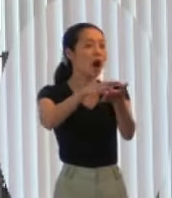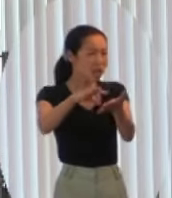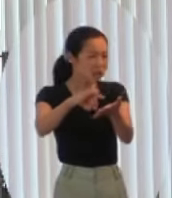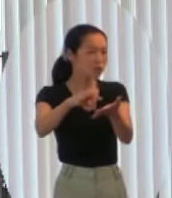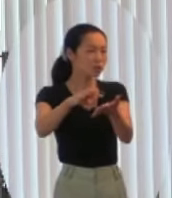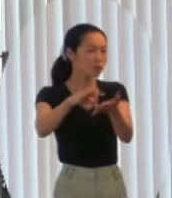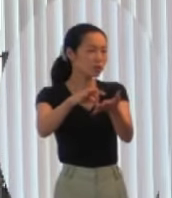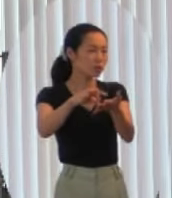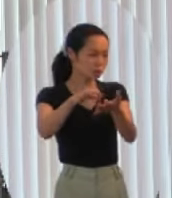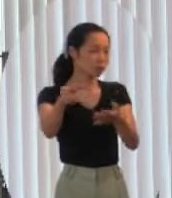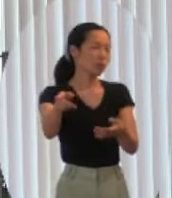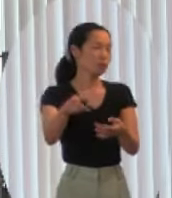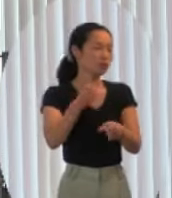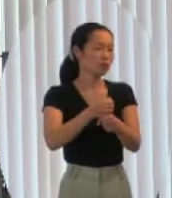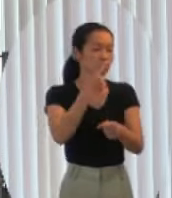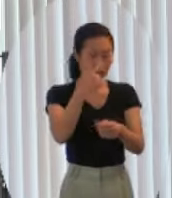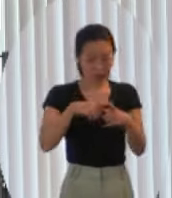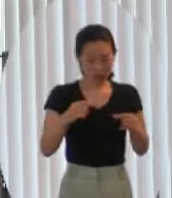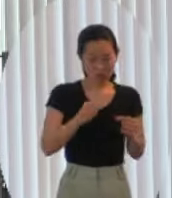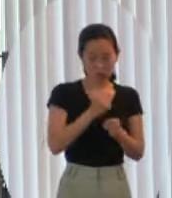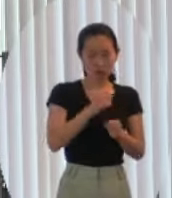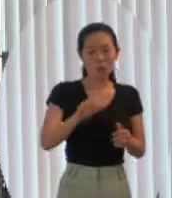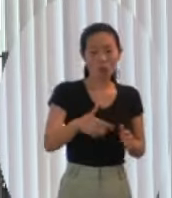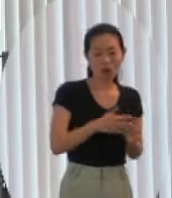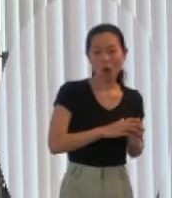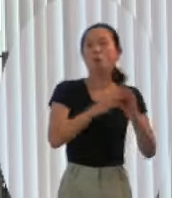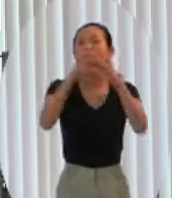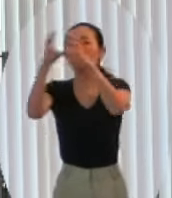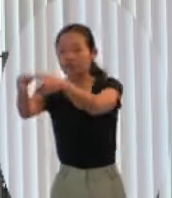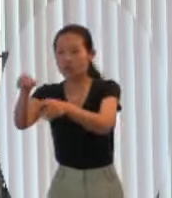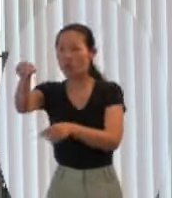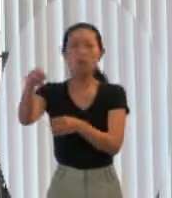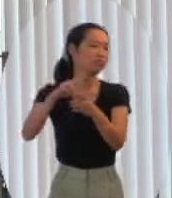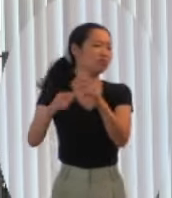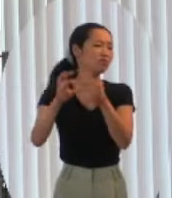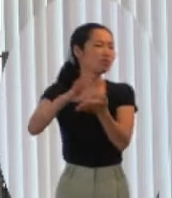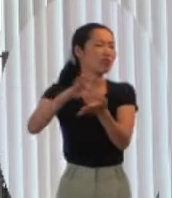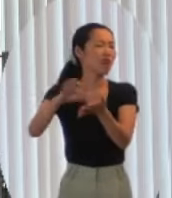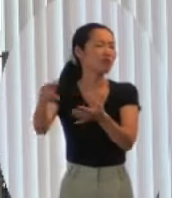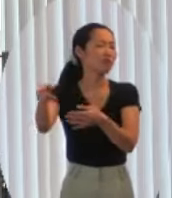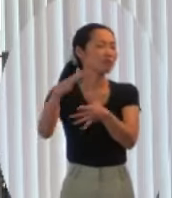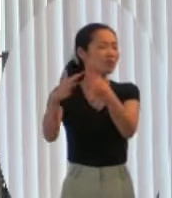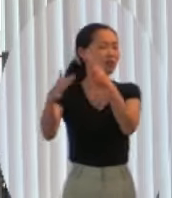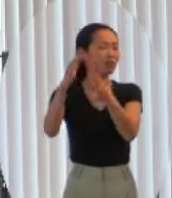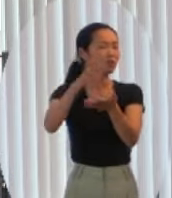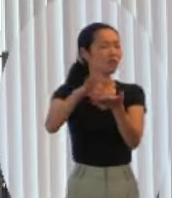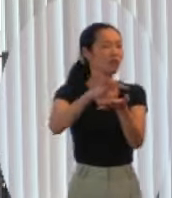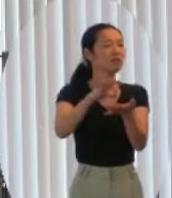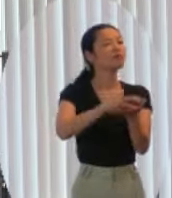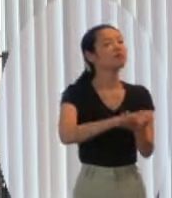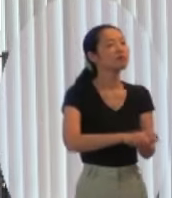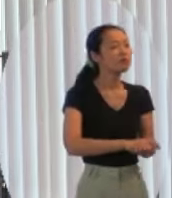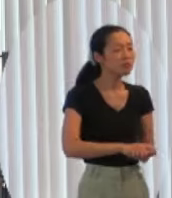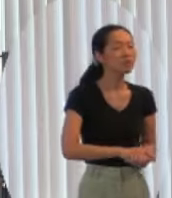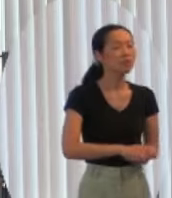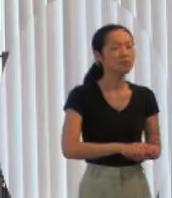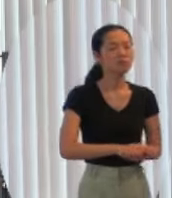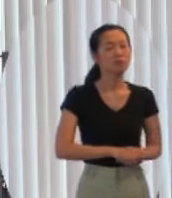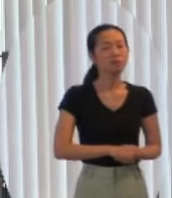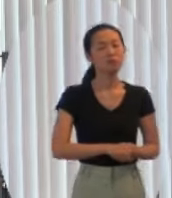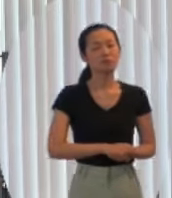われています。だからパレスチナの戦争は遠いイスラエルの他人事ではなくて、実は私たちの国が